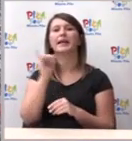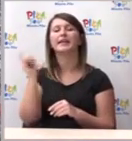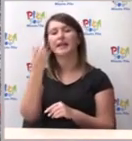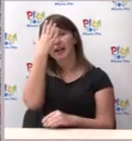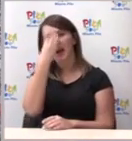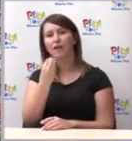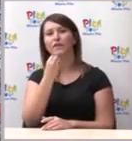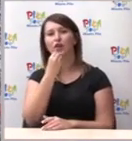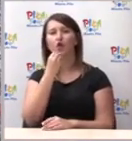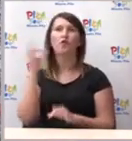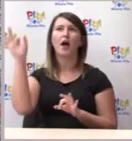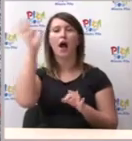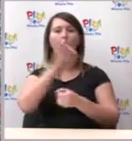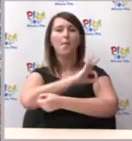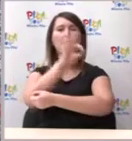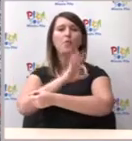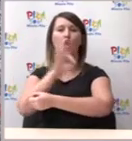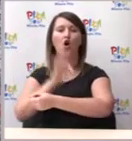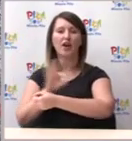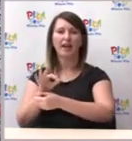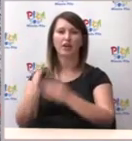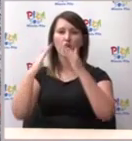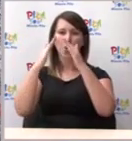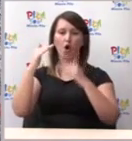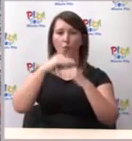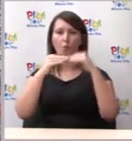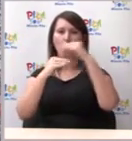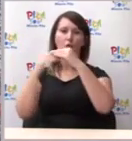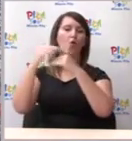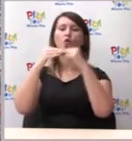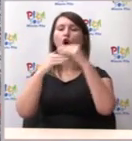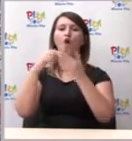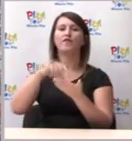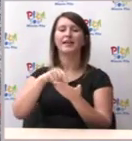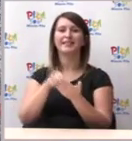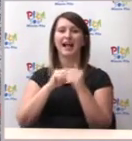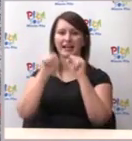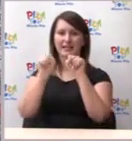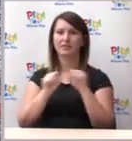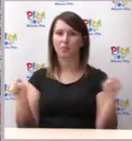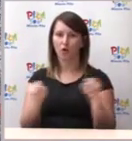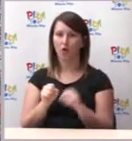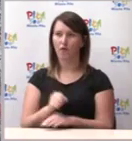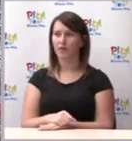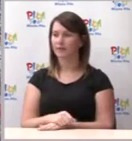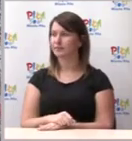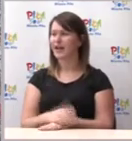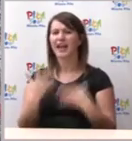budowy hali sportowej. Przyznam, że próbowałem znaleźć informacje na pielskich portalach